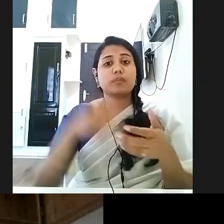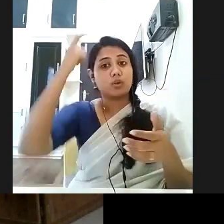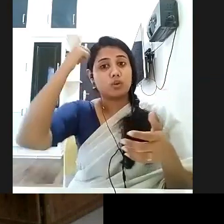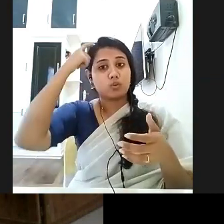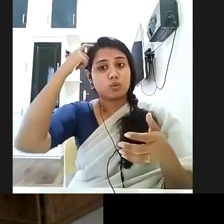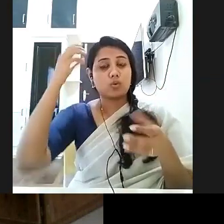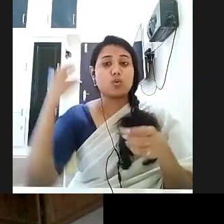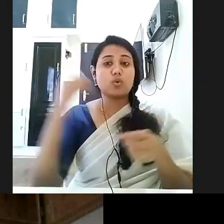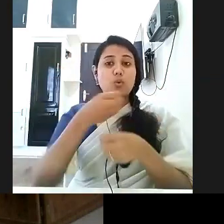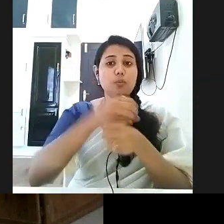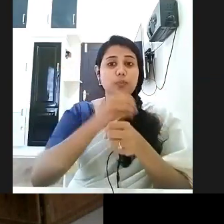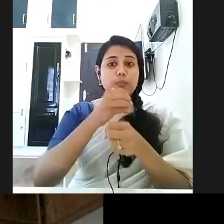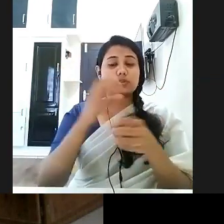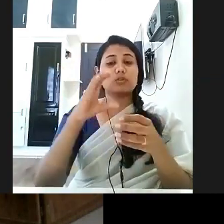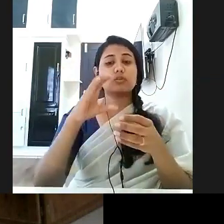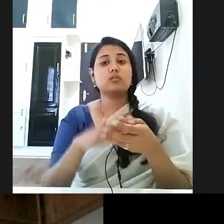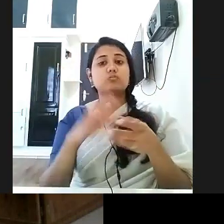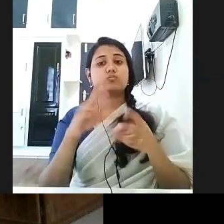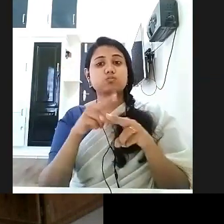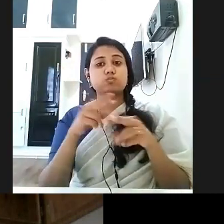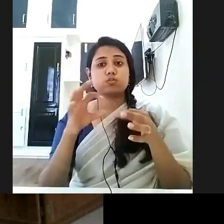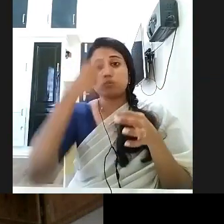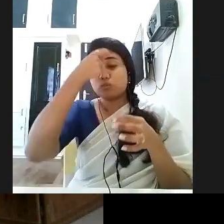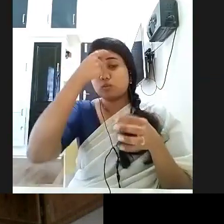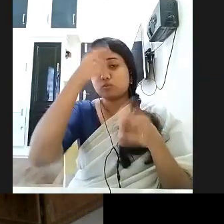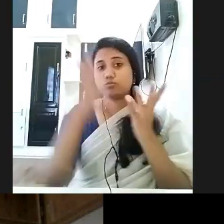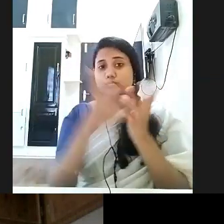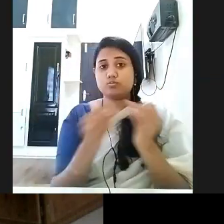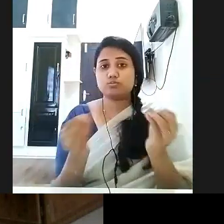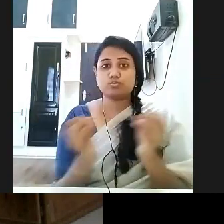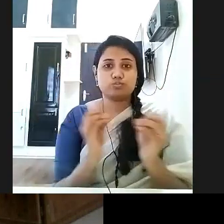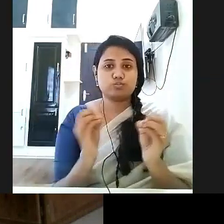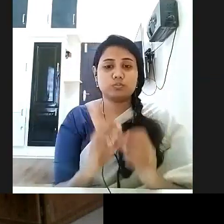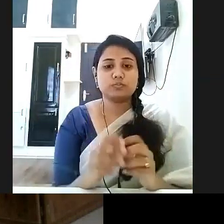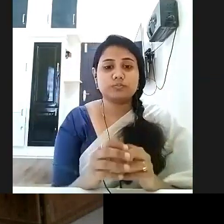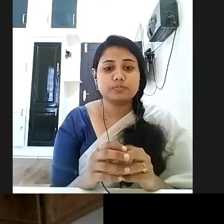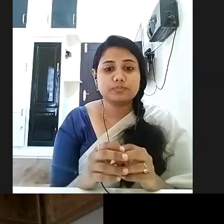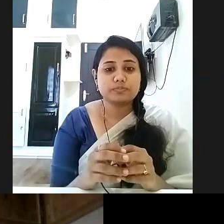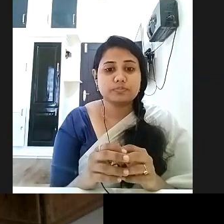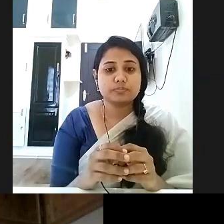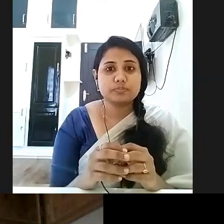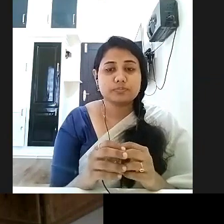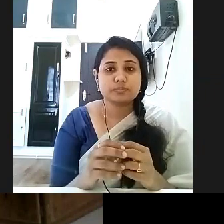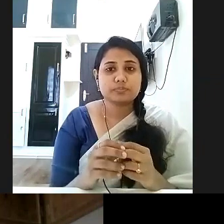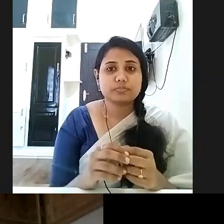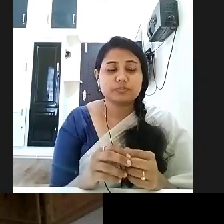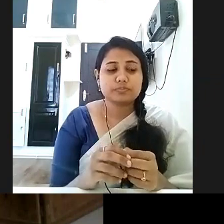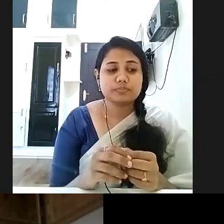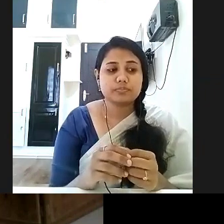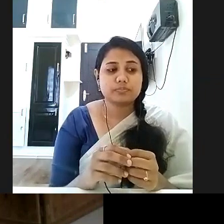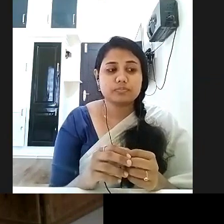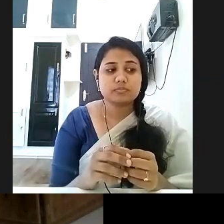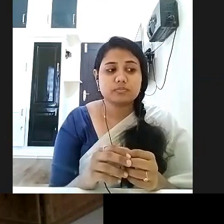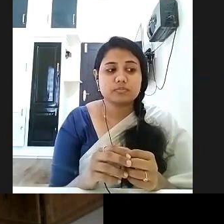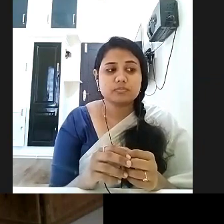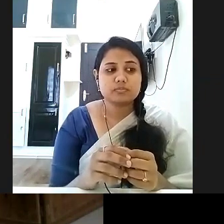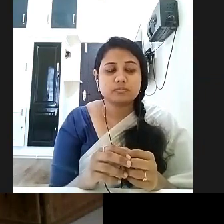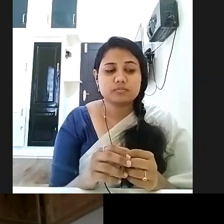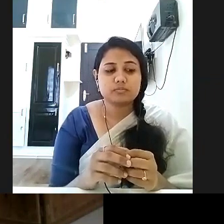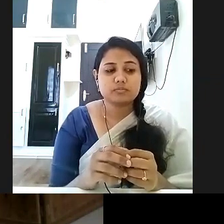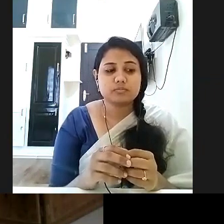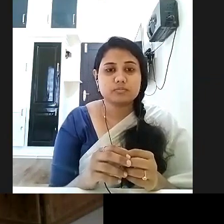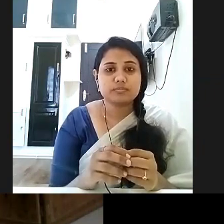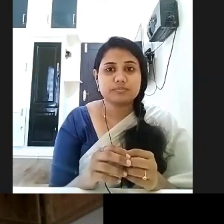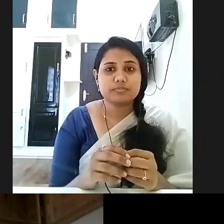മേക്ക് യുവർ ലൈഫ് ബെറ്റർ. ദറ്റ് ഇസ് വാട്ട് വി ആർ ട്രൈങ് ടു ഡു. അല്ല സാറ്, അതല്ല ഞാൻ ചോദിക്കുക. അതായത് ഇതല്ല ബെക്കർ